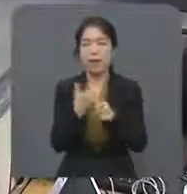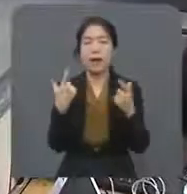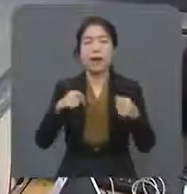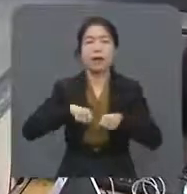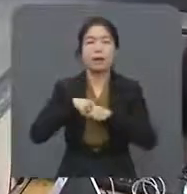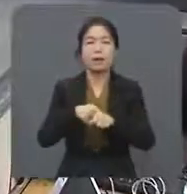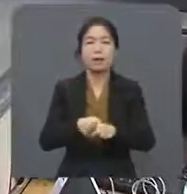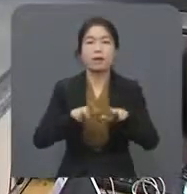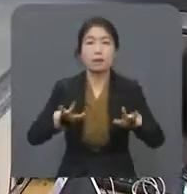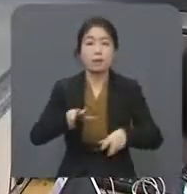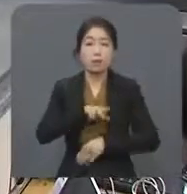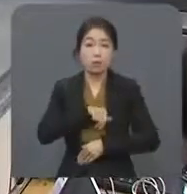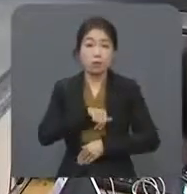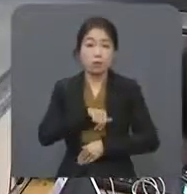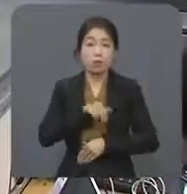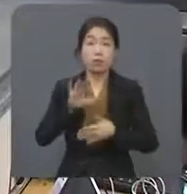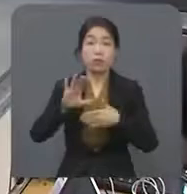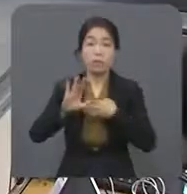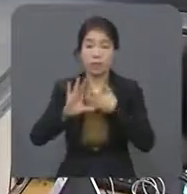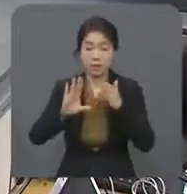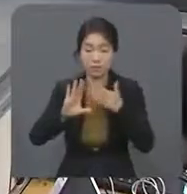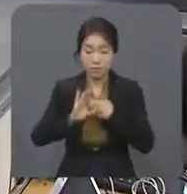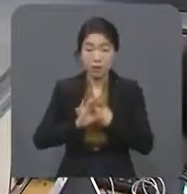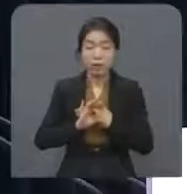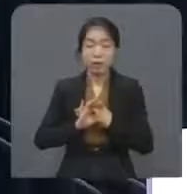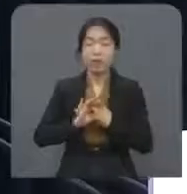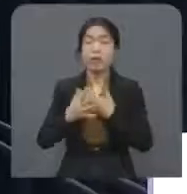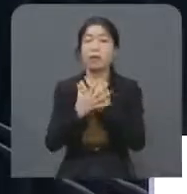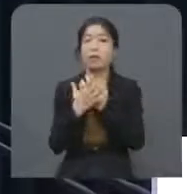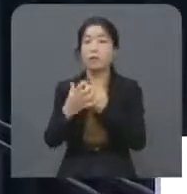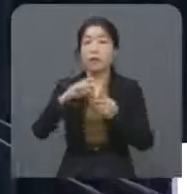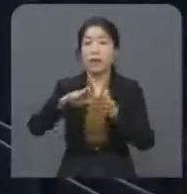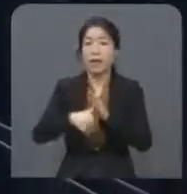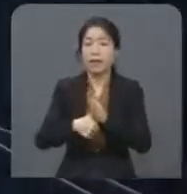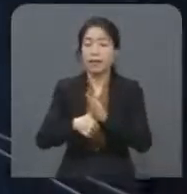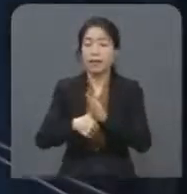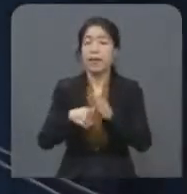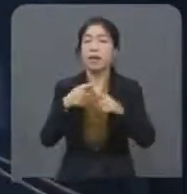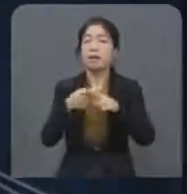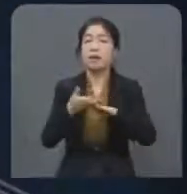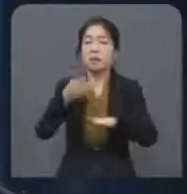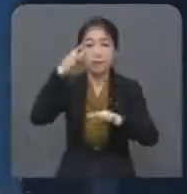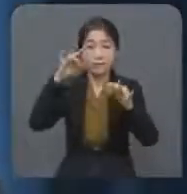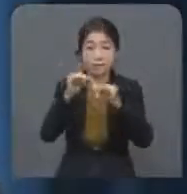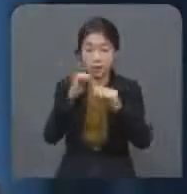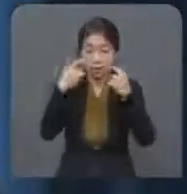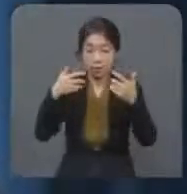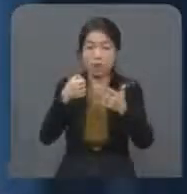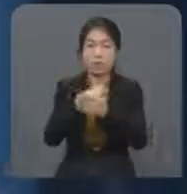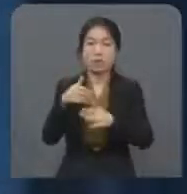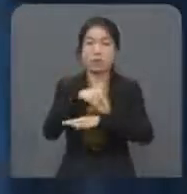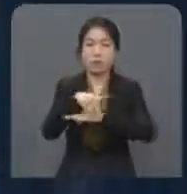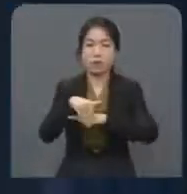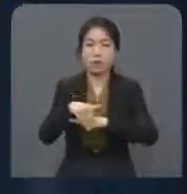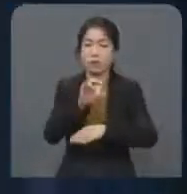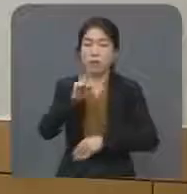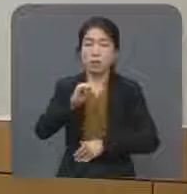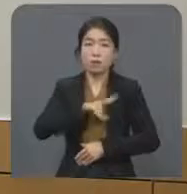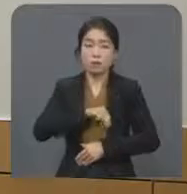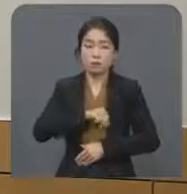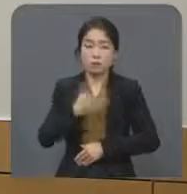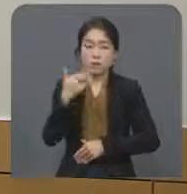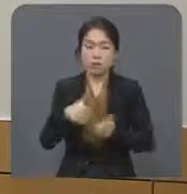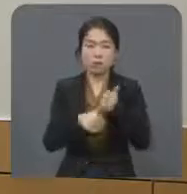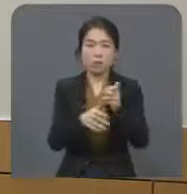조치로 현역 의원의 경우 의원총회에서 재적 과반수의 찬성이 있어야 확정됩니다. 양향자 의원의 전